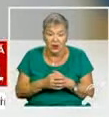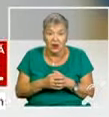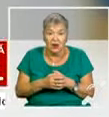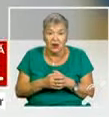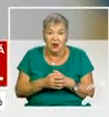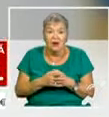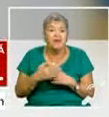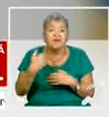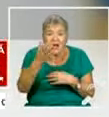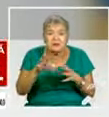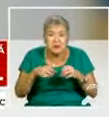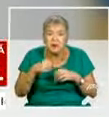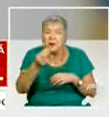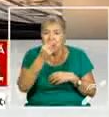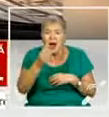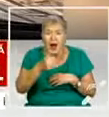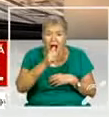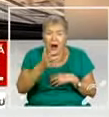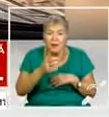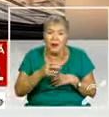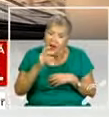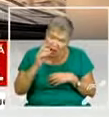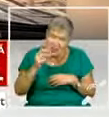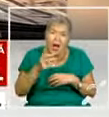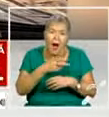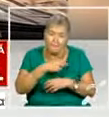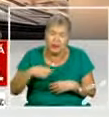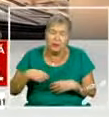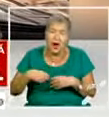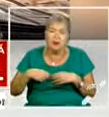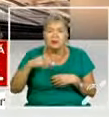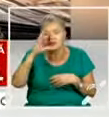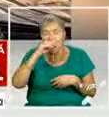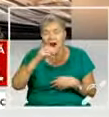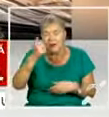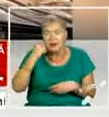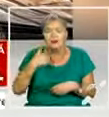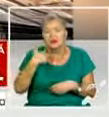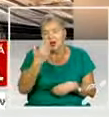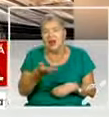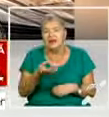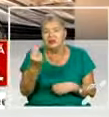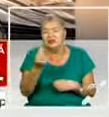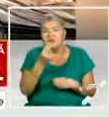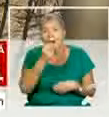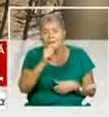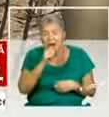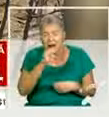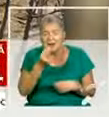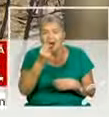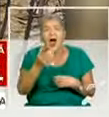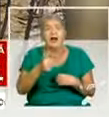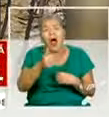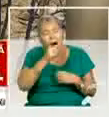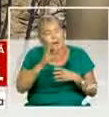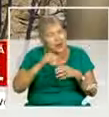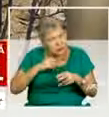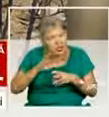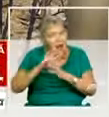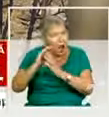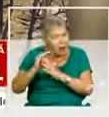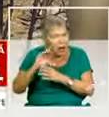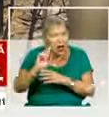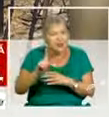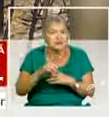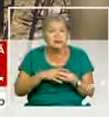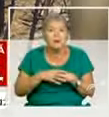prezent. Alimente, apă? Da, ne-a adus domnul primar aseară alimente, apă am avut, ne-a dat cine a fost la poartă,